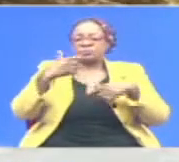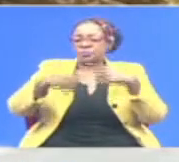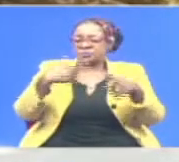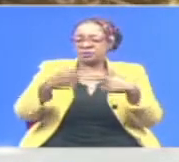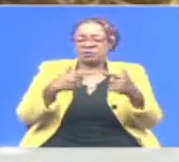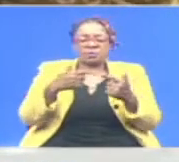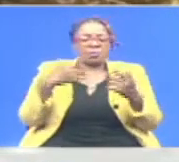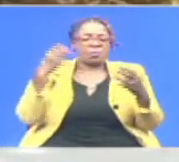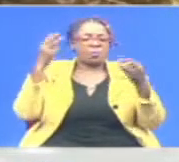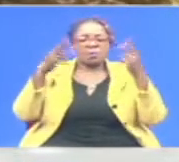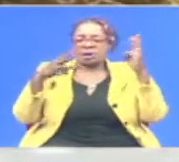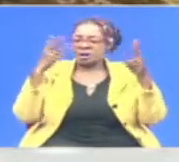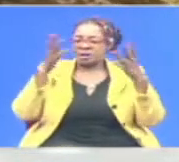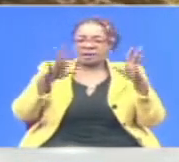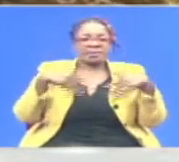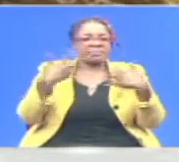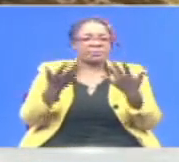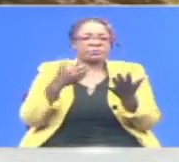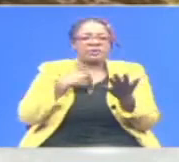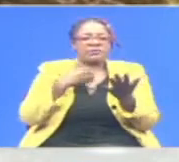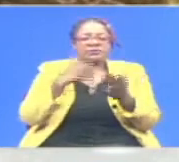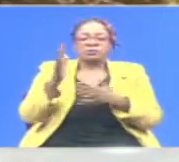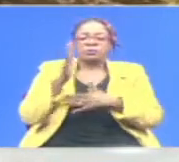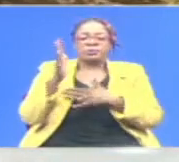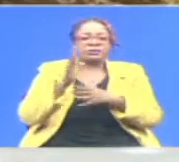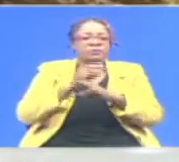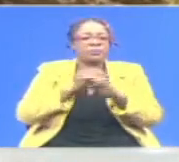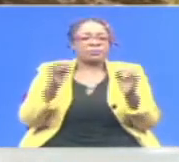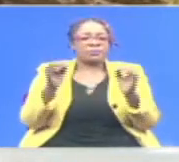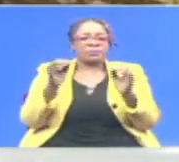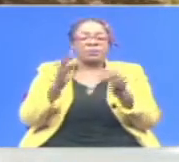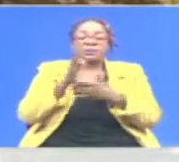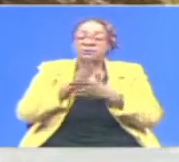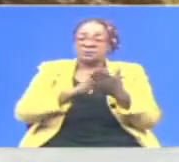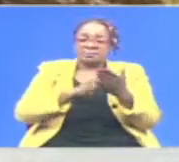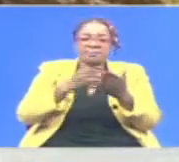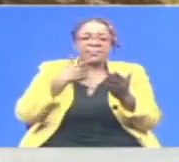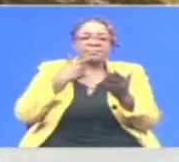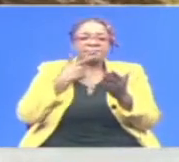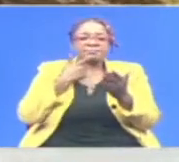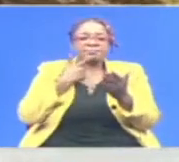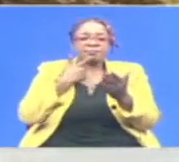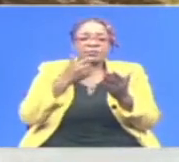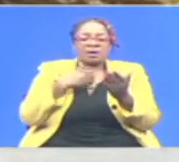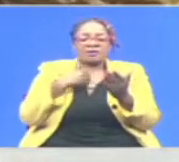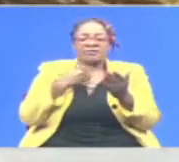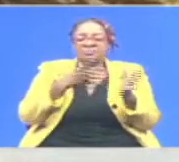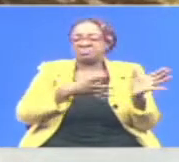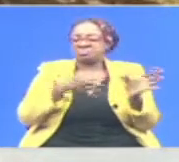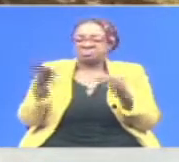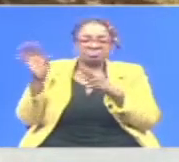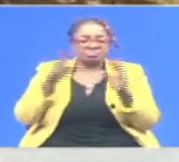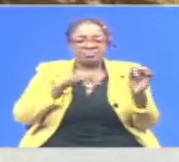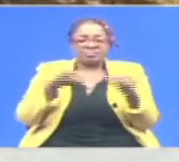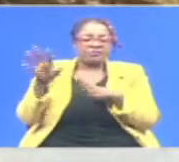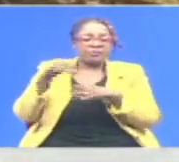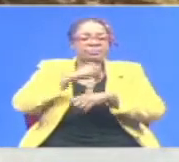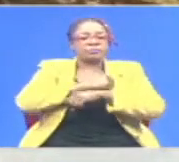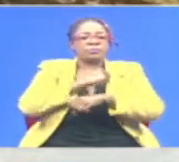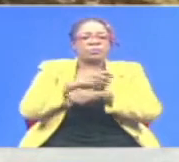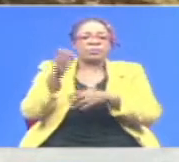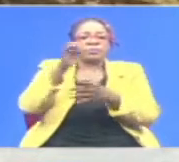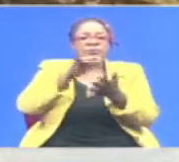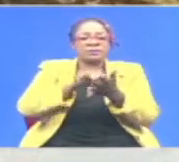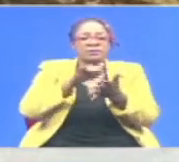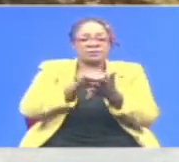hofu kutokana na utovu wa usalama hapa. Baadhi yao wanatueleza watakuwa wakiondoa watoto wao sehemu za shuleni ili kuirai